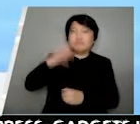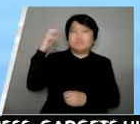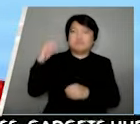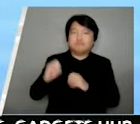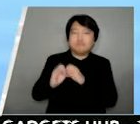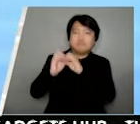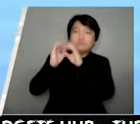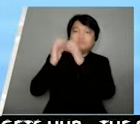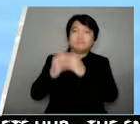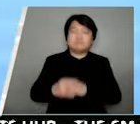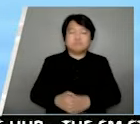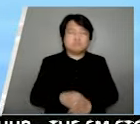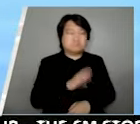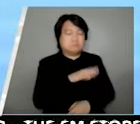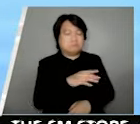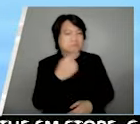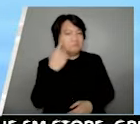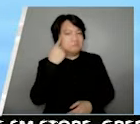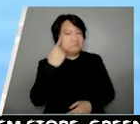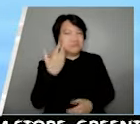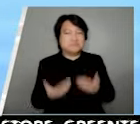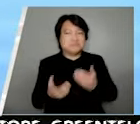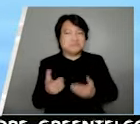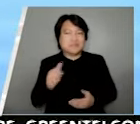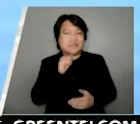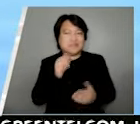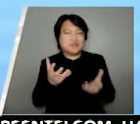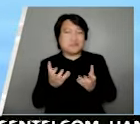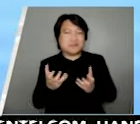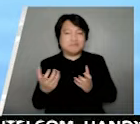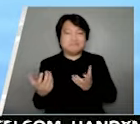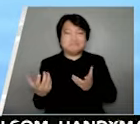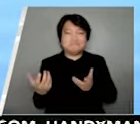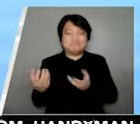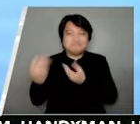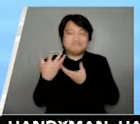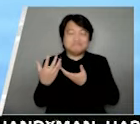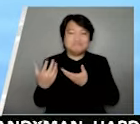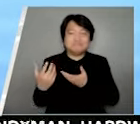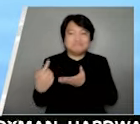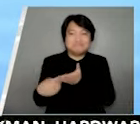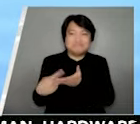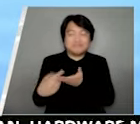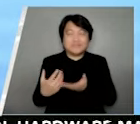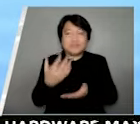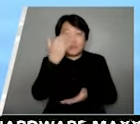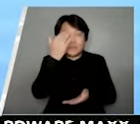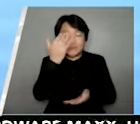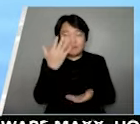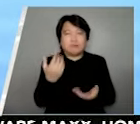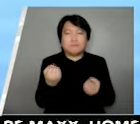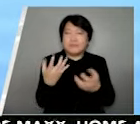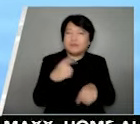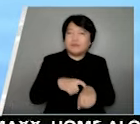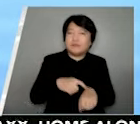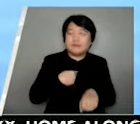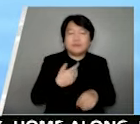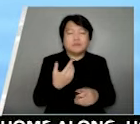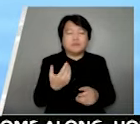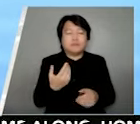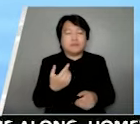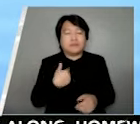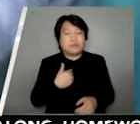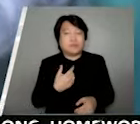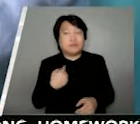I don't think gusto niya ako kausapin. Kasi di ba nga, paulit-ulit kong sinasabi na nag-aantay lang tayo for